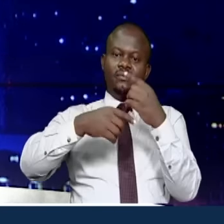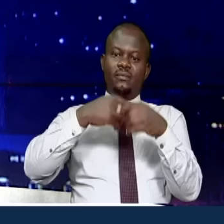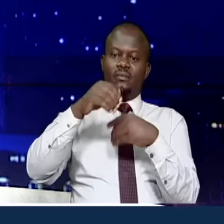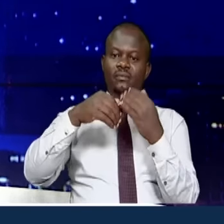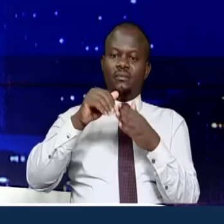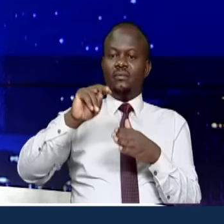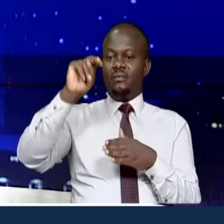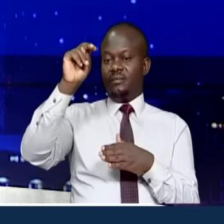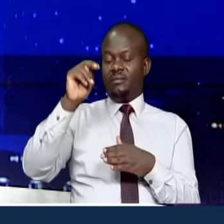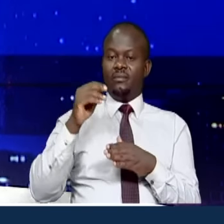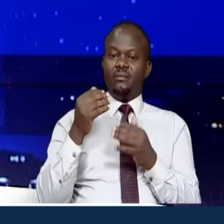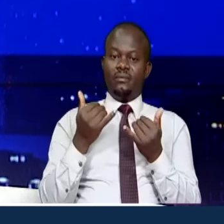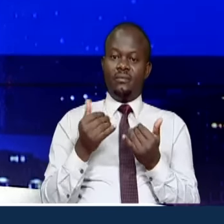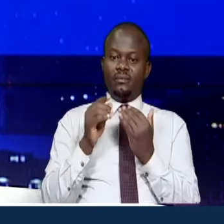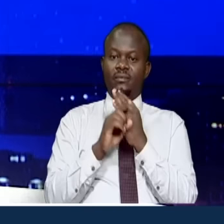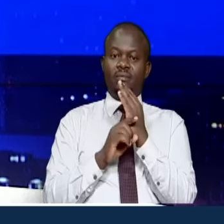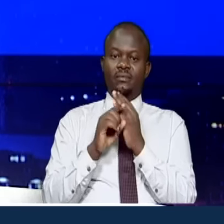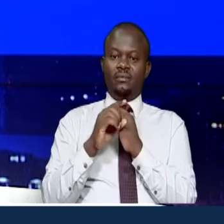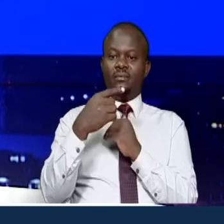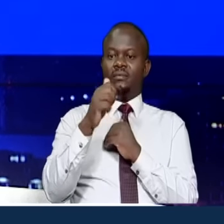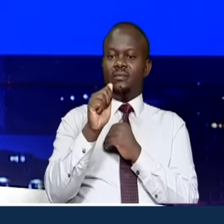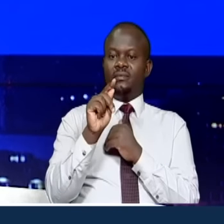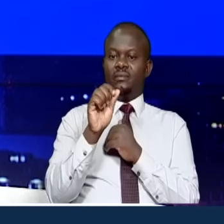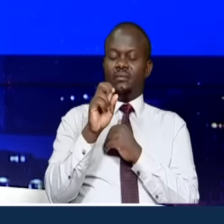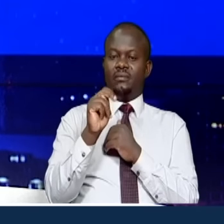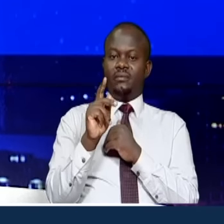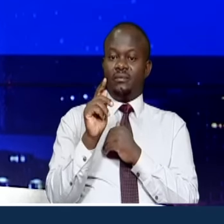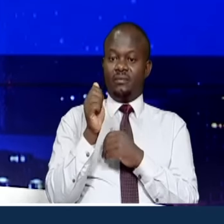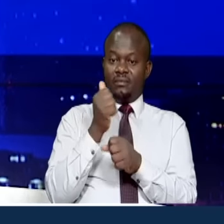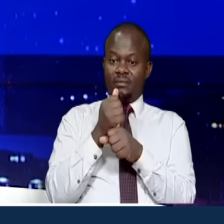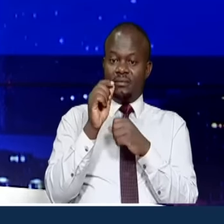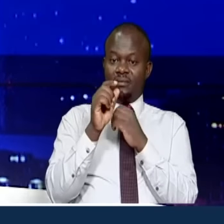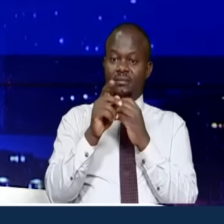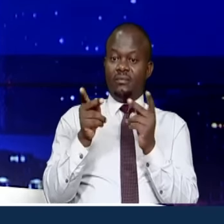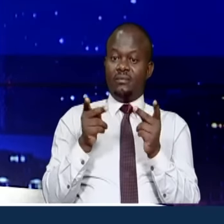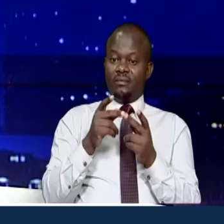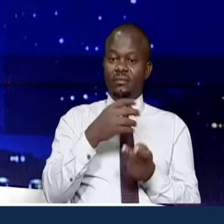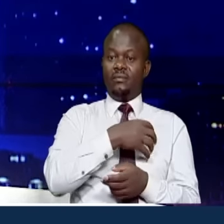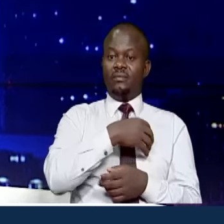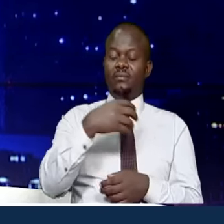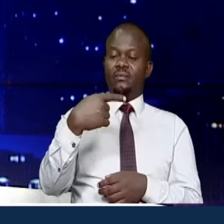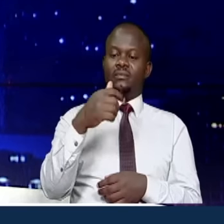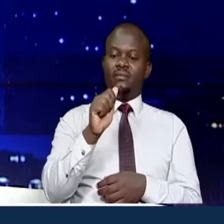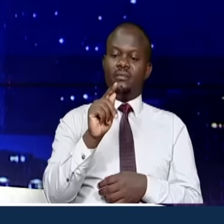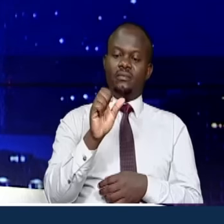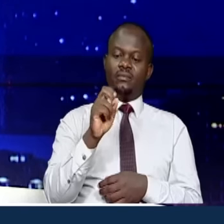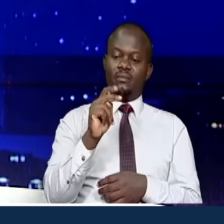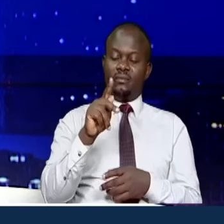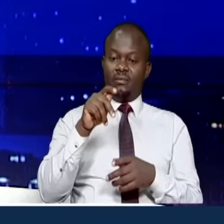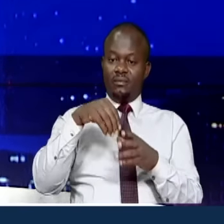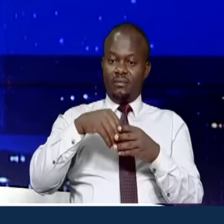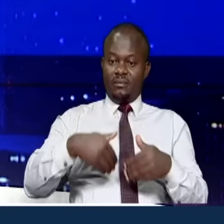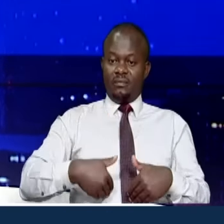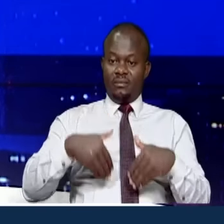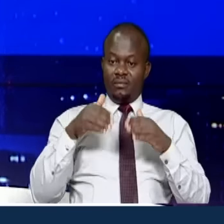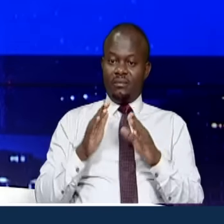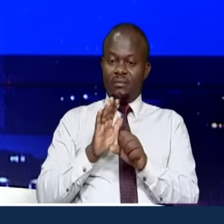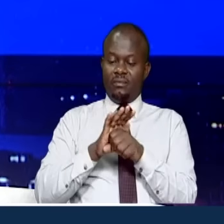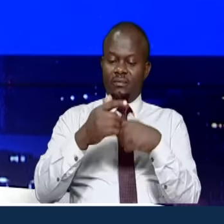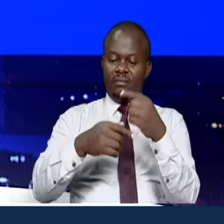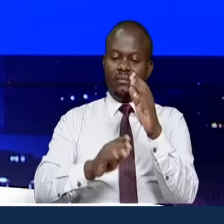majyaruguru, reka twerekeze no mu karere ka Gakenke, aho abakorera mu gakiriro k'ako karere ka Gakenke biganjemo urubyiruko bavuga ko bakomeje inzira